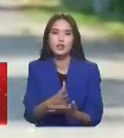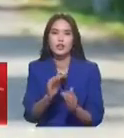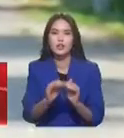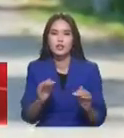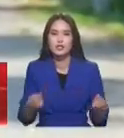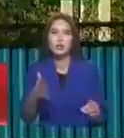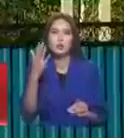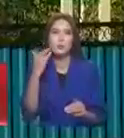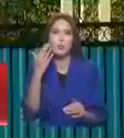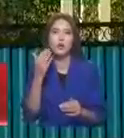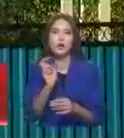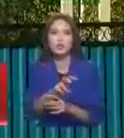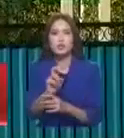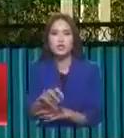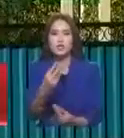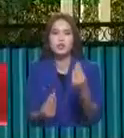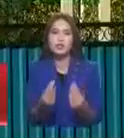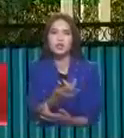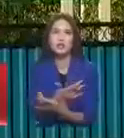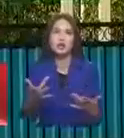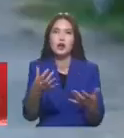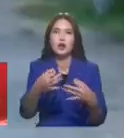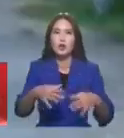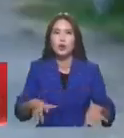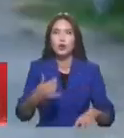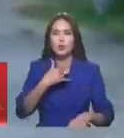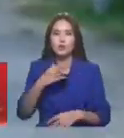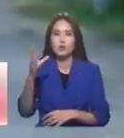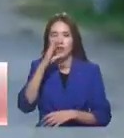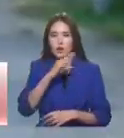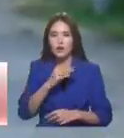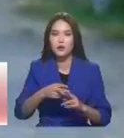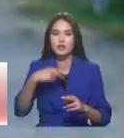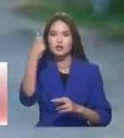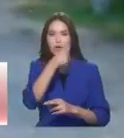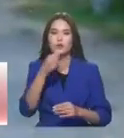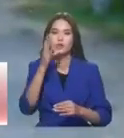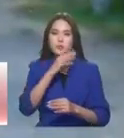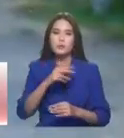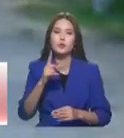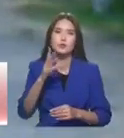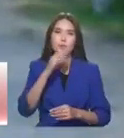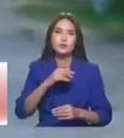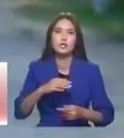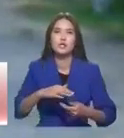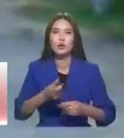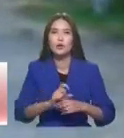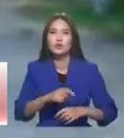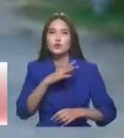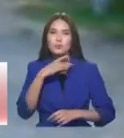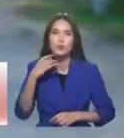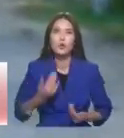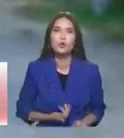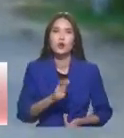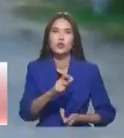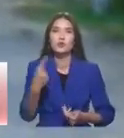удовольствием посещают все детские площадки, которые построены у нас. В последние года можно отметить то, что к нам прибывает очень много жителей с